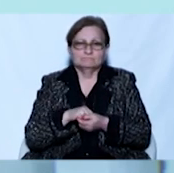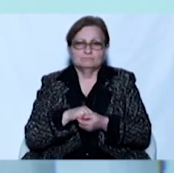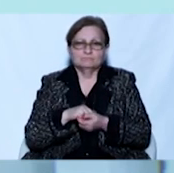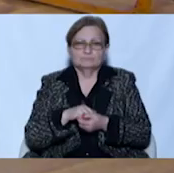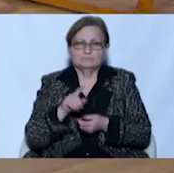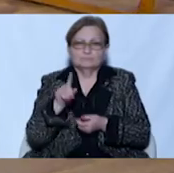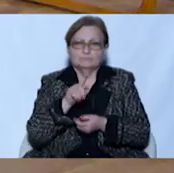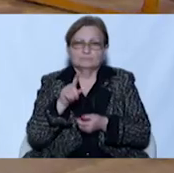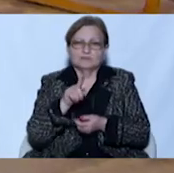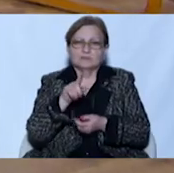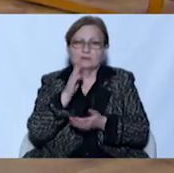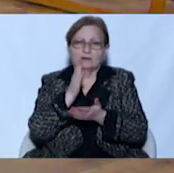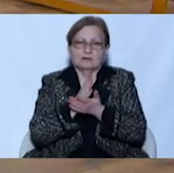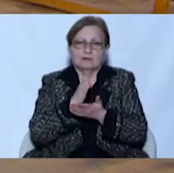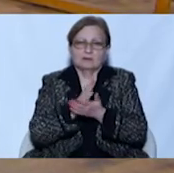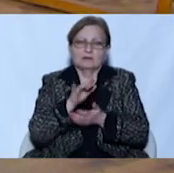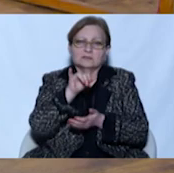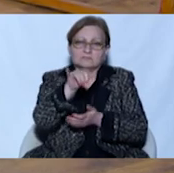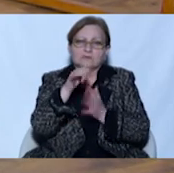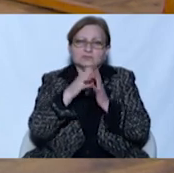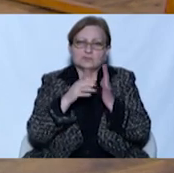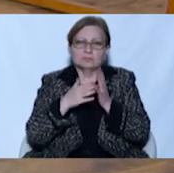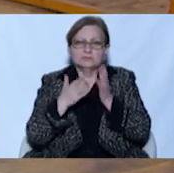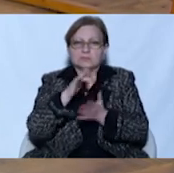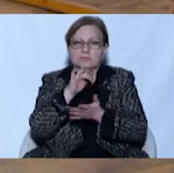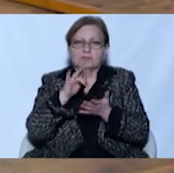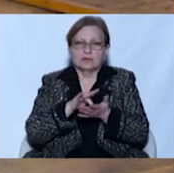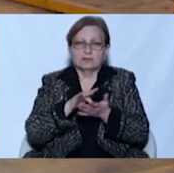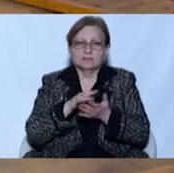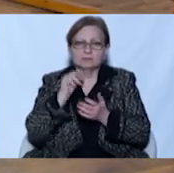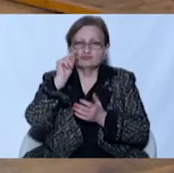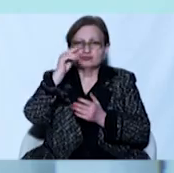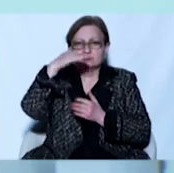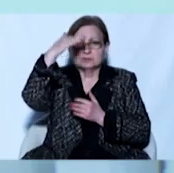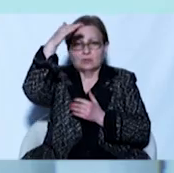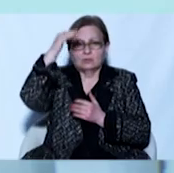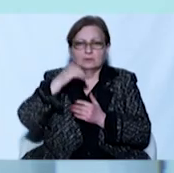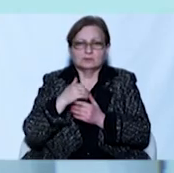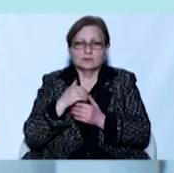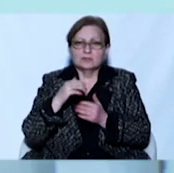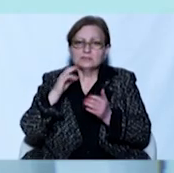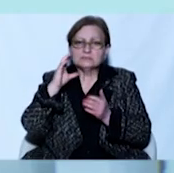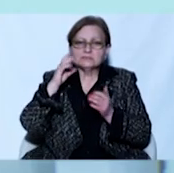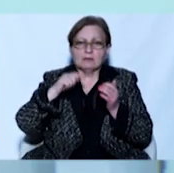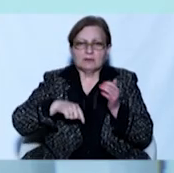რა არის თქვენი სოფლის ან ქალაქის ჩრდილოეთით? სამხრეთით?